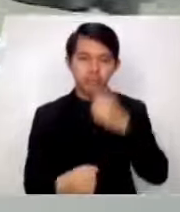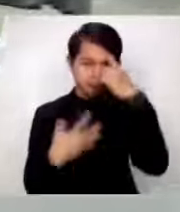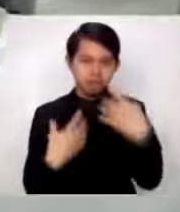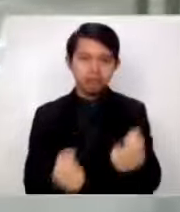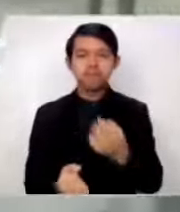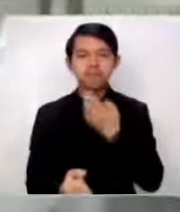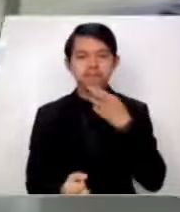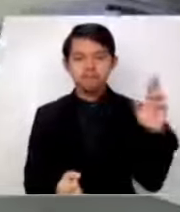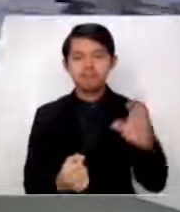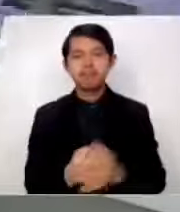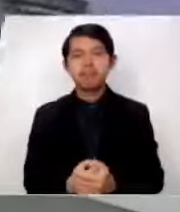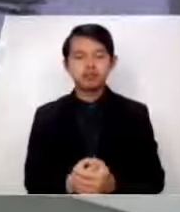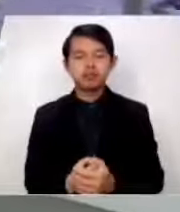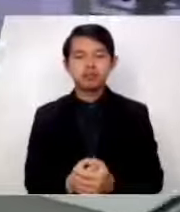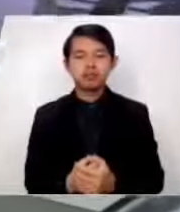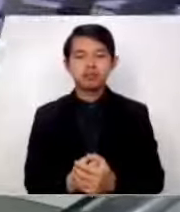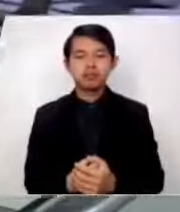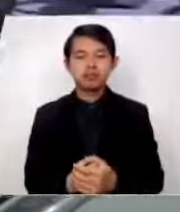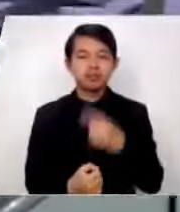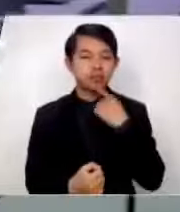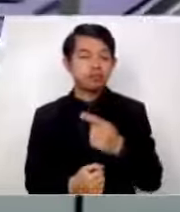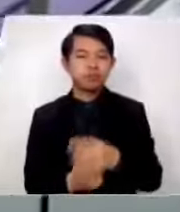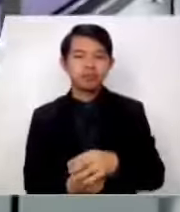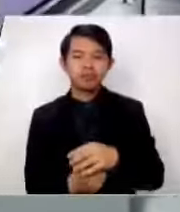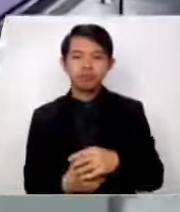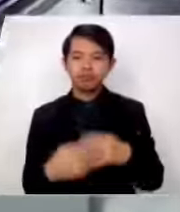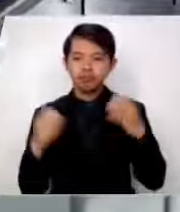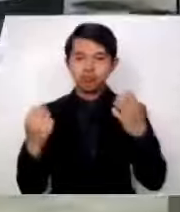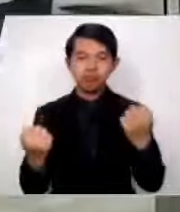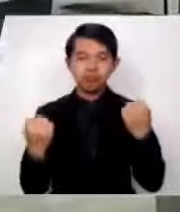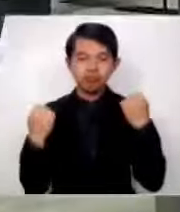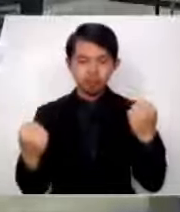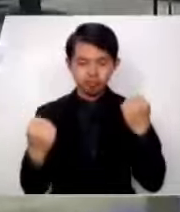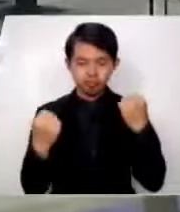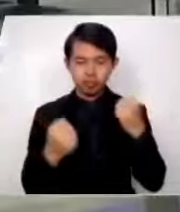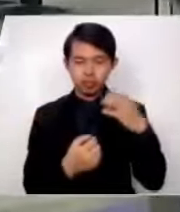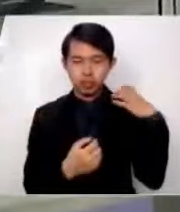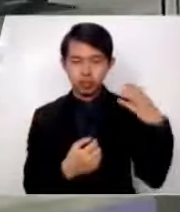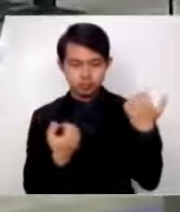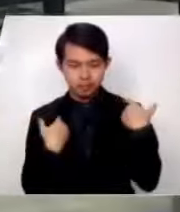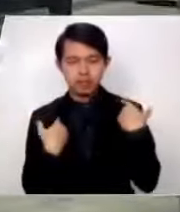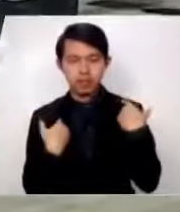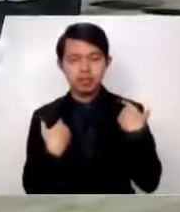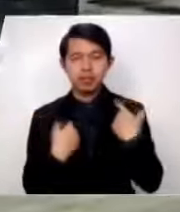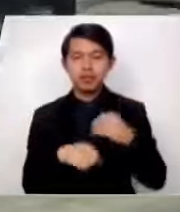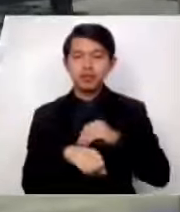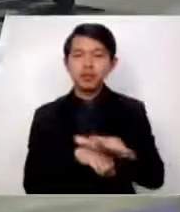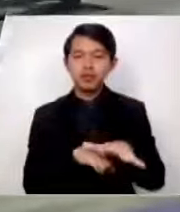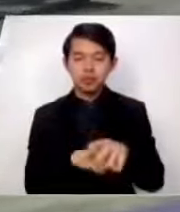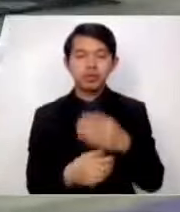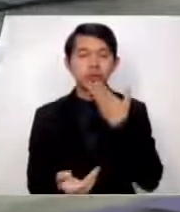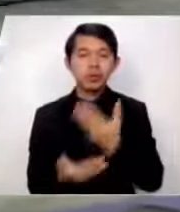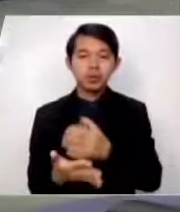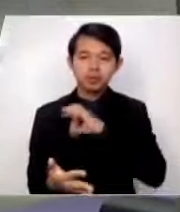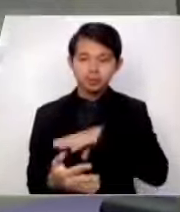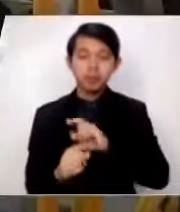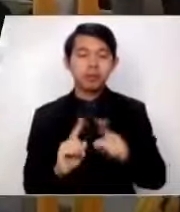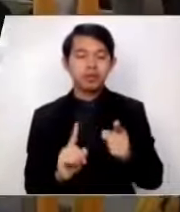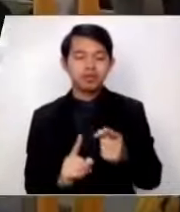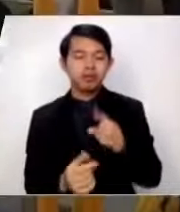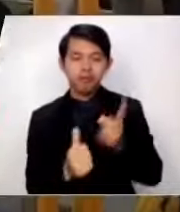isang fitness coach, may magandang epekto sa kalusugan ang weightlifting. Kung may injury, kumonsulta muna sa doktor at humingi ng